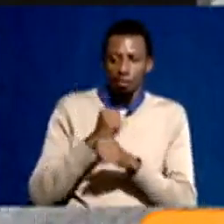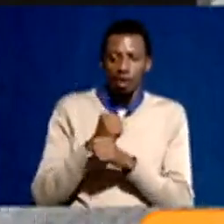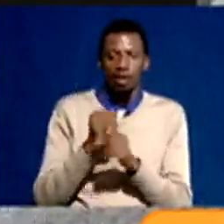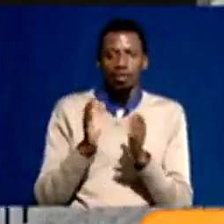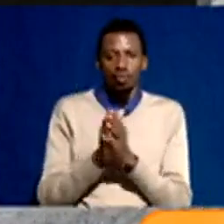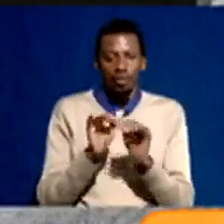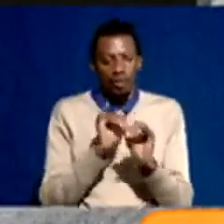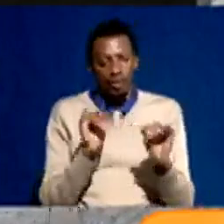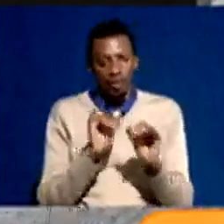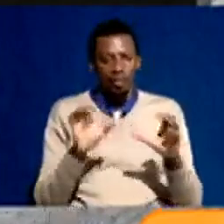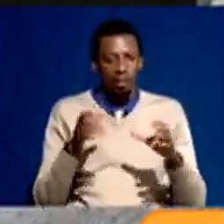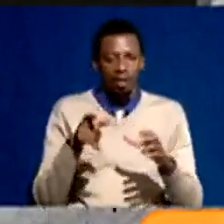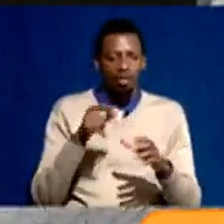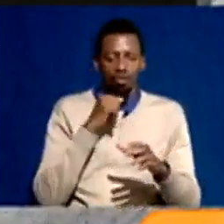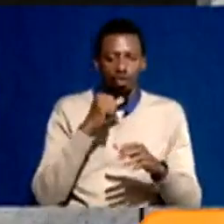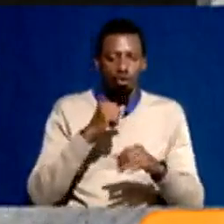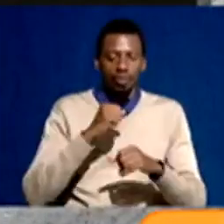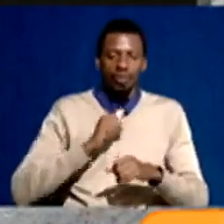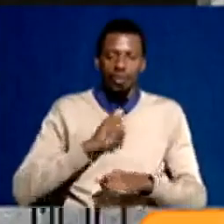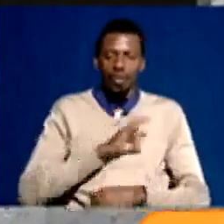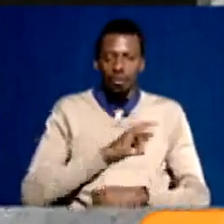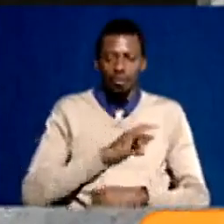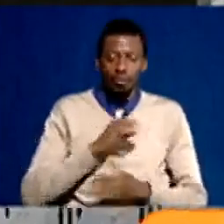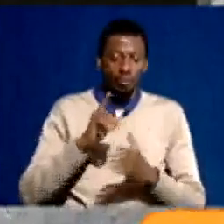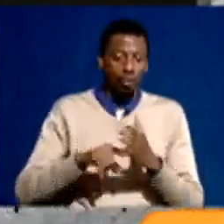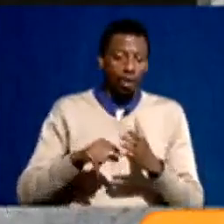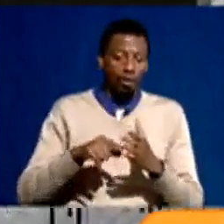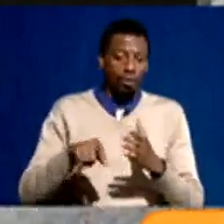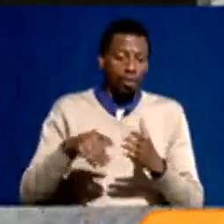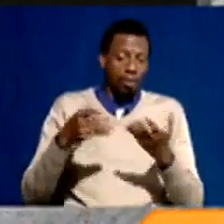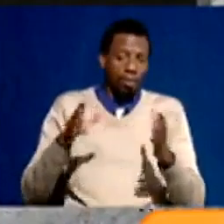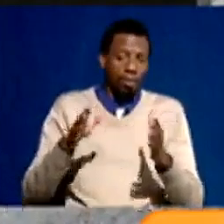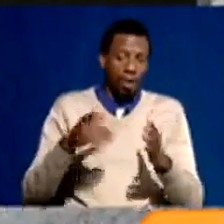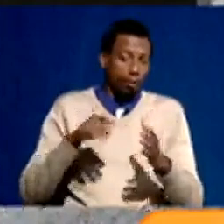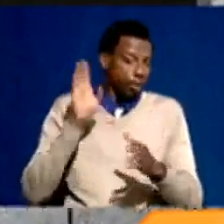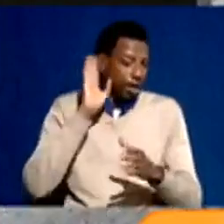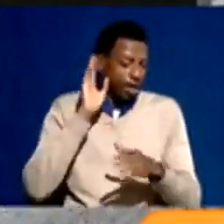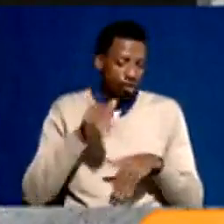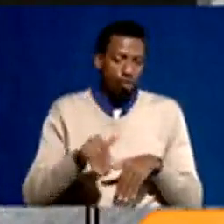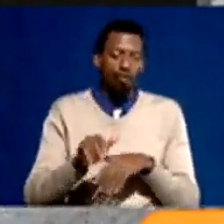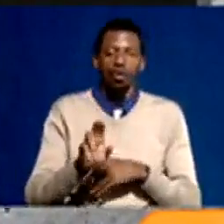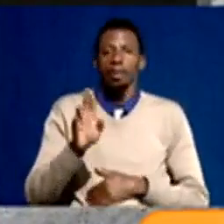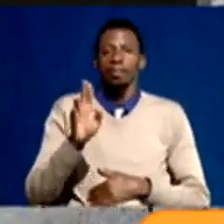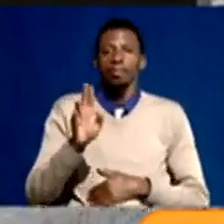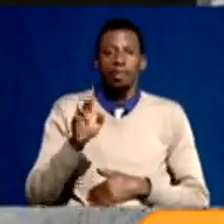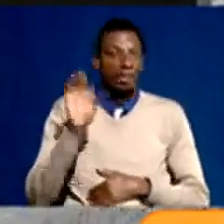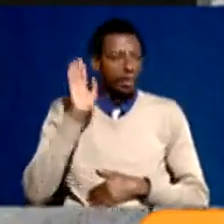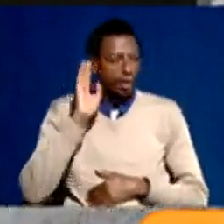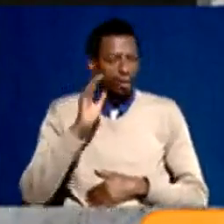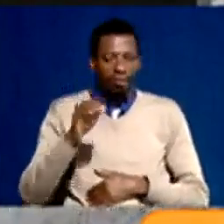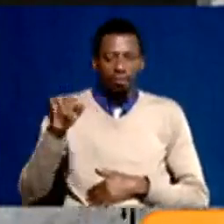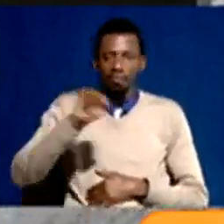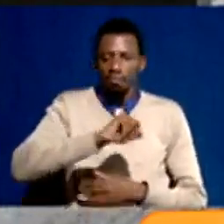Of course, this was not an employee of the academy. Whatever happened, that was all. When we heard, sisi tukafuata, tukapata walisha haya mpaka gari ya